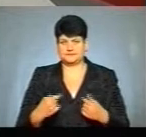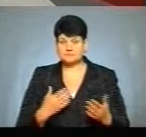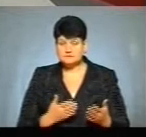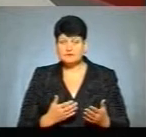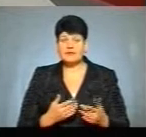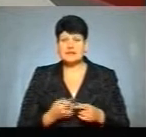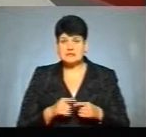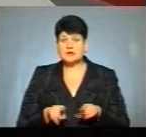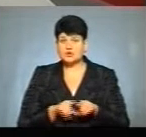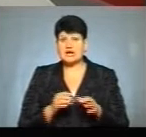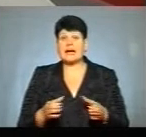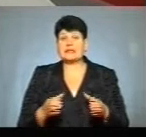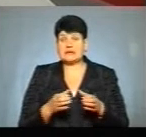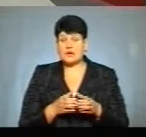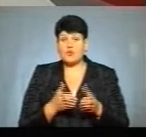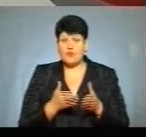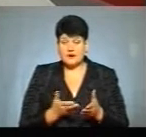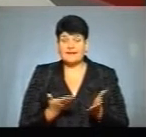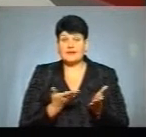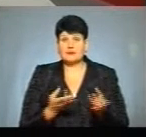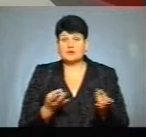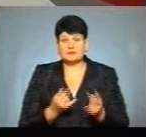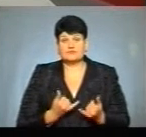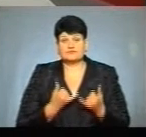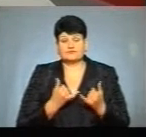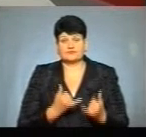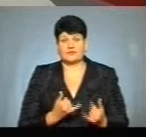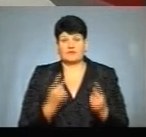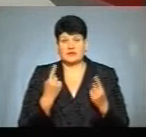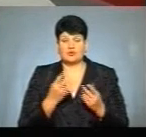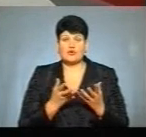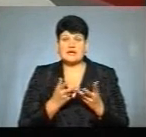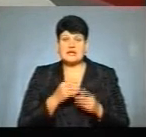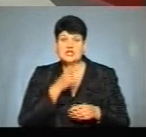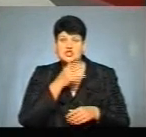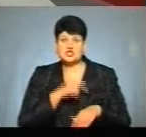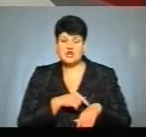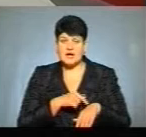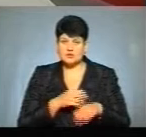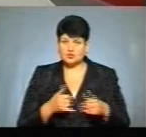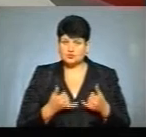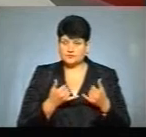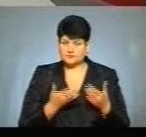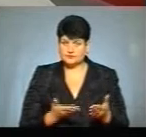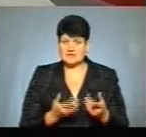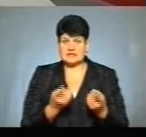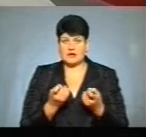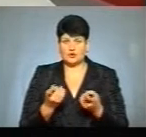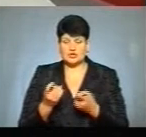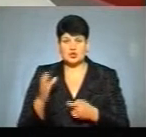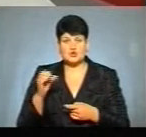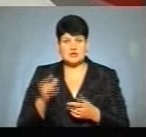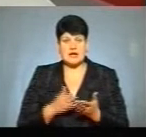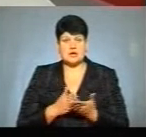теж категорія, на якій потрібно приділити велику кількість часу, залучити соціальні